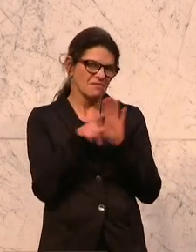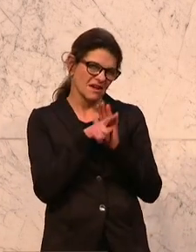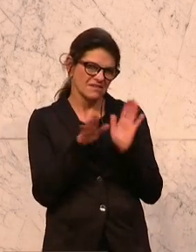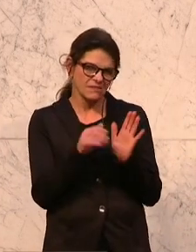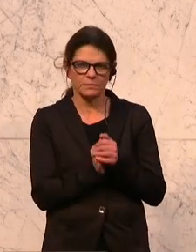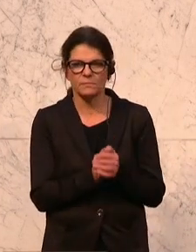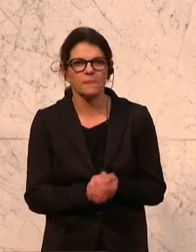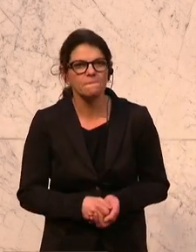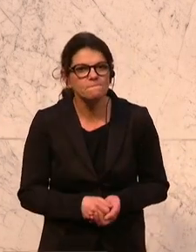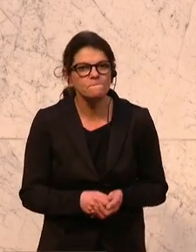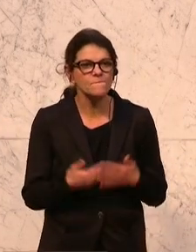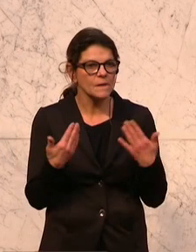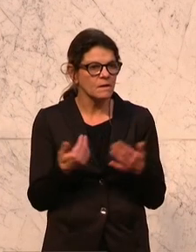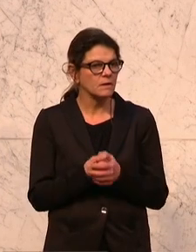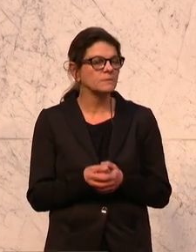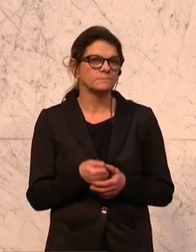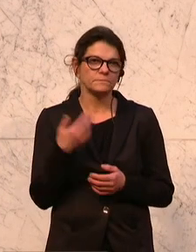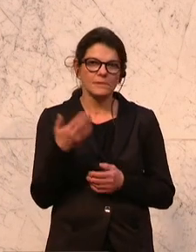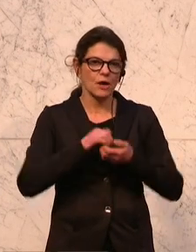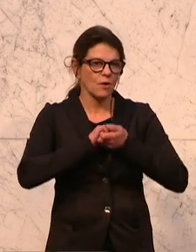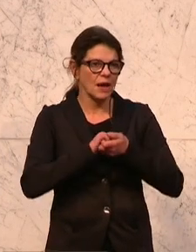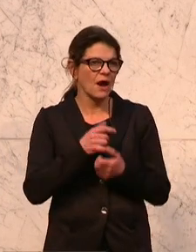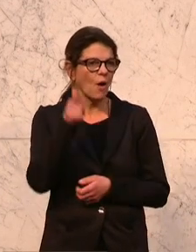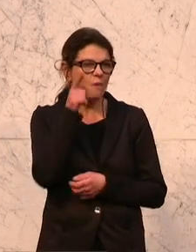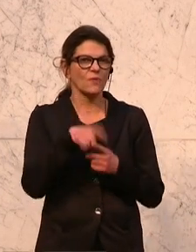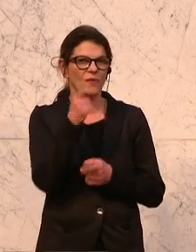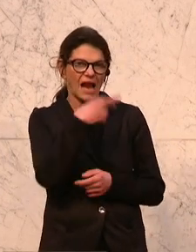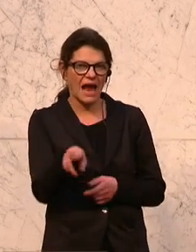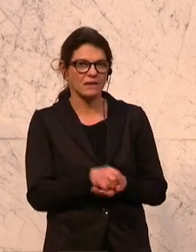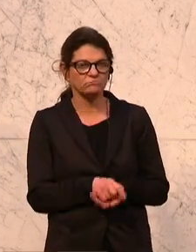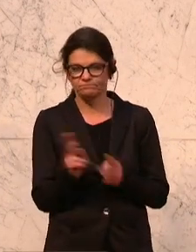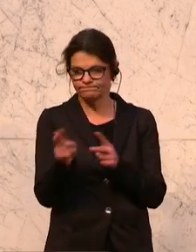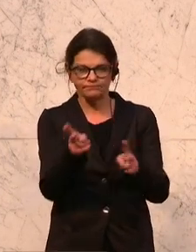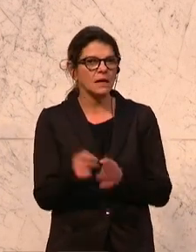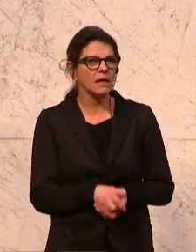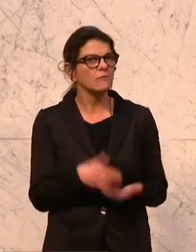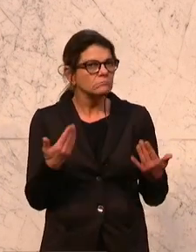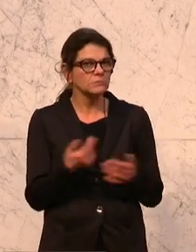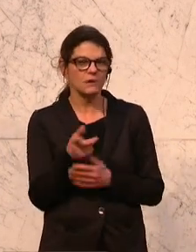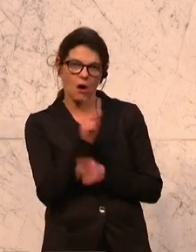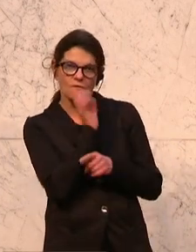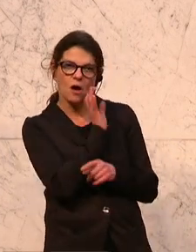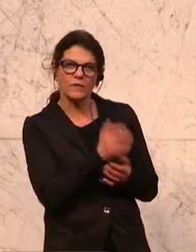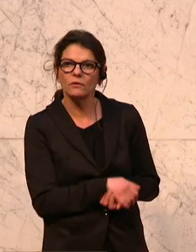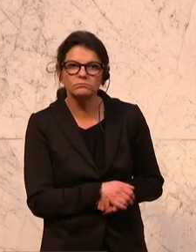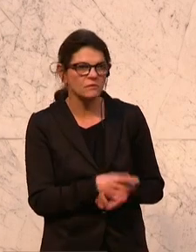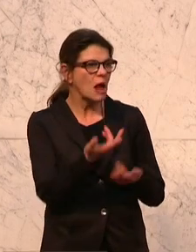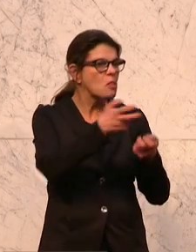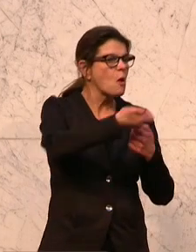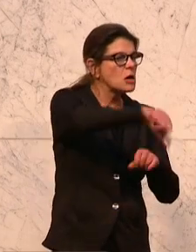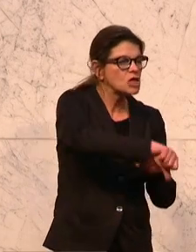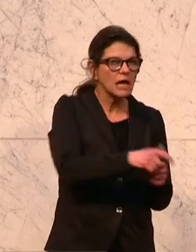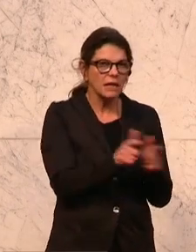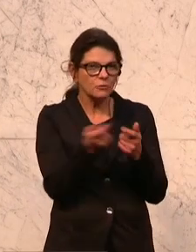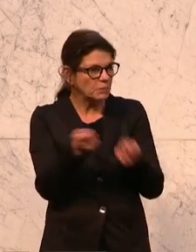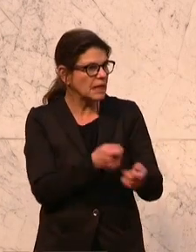Sinne darüber, dass sich die Kollegen Kopf und Greiner wechselseitig offensichtlich vorwerfen, wer jetzt noch schlechter performt.